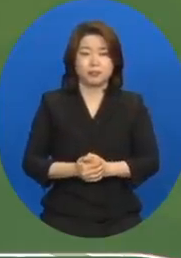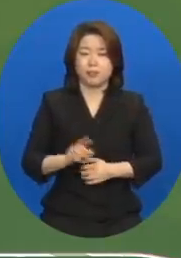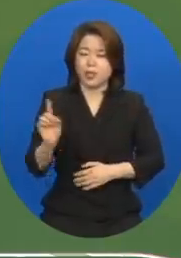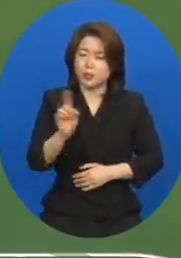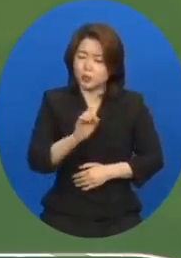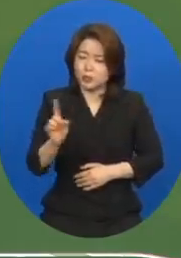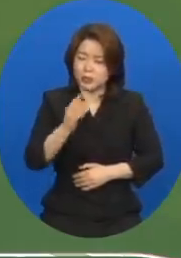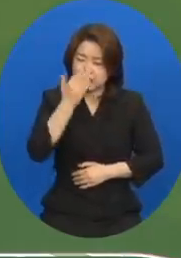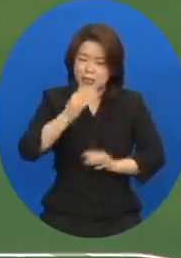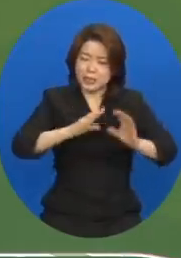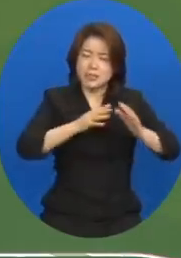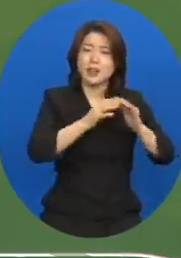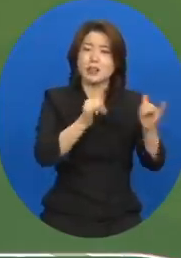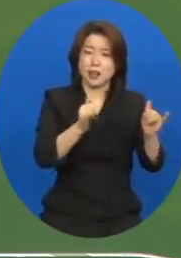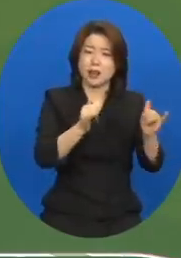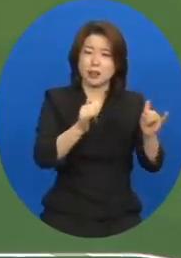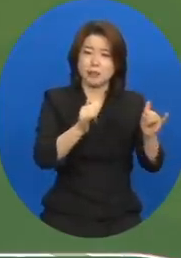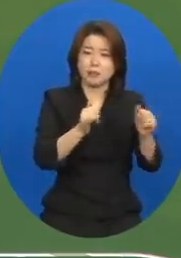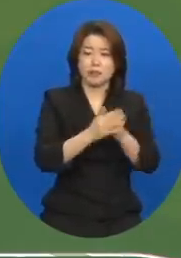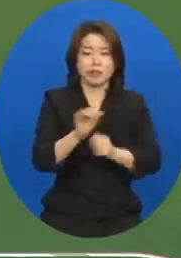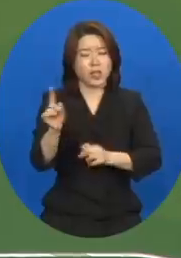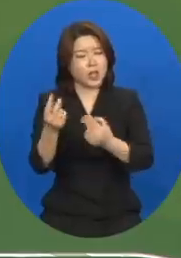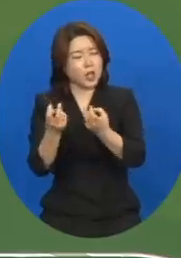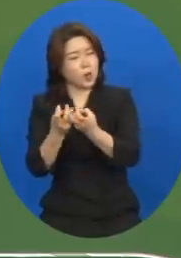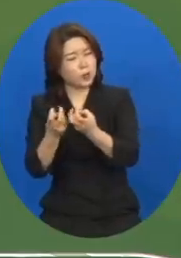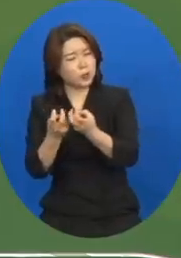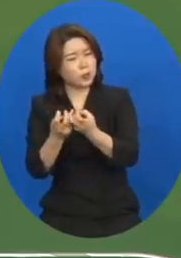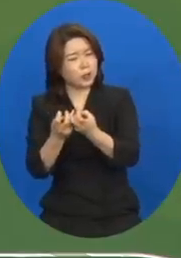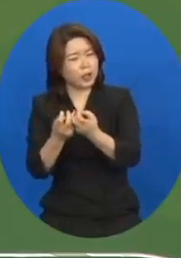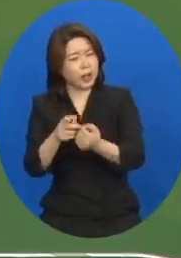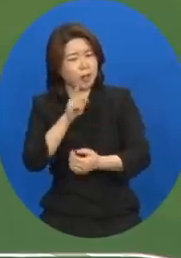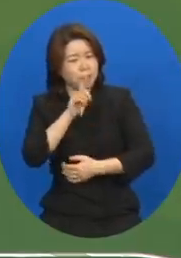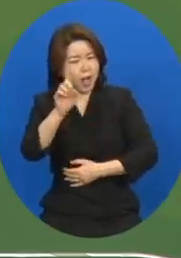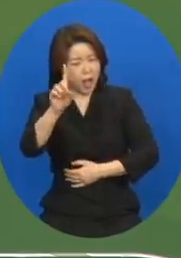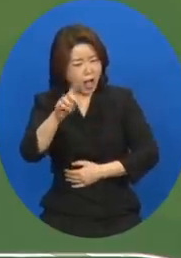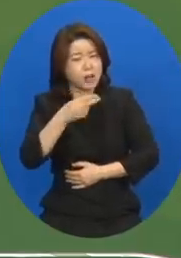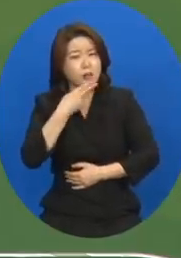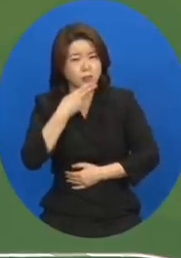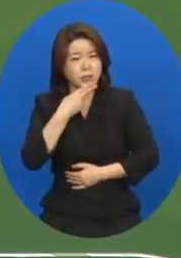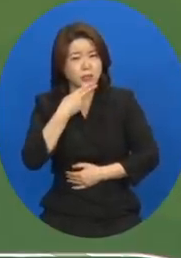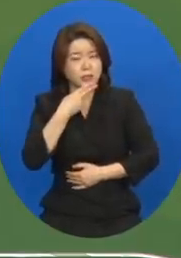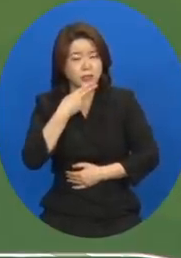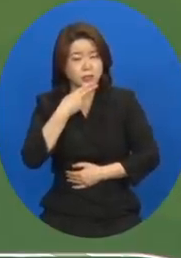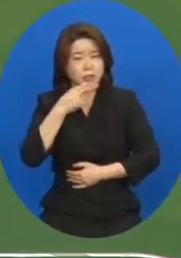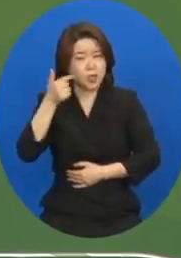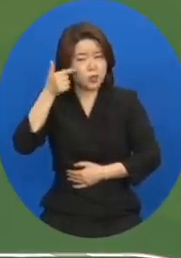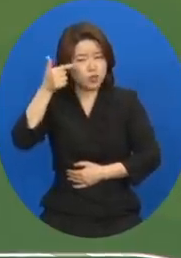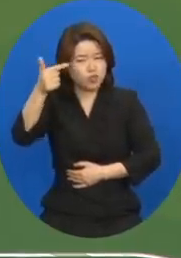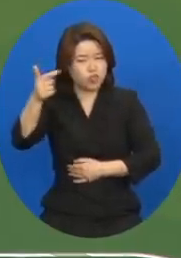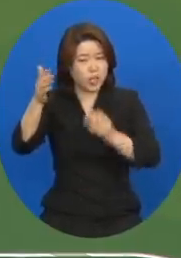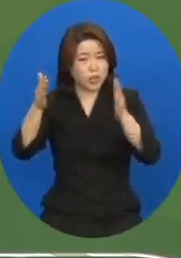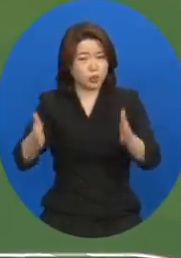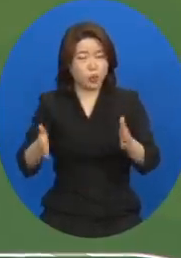도대체 이스라엘 백성들은 어떻게 말 한마디도 없이 6일 동안 순종하고